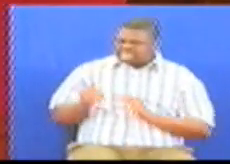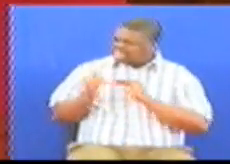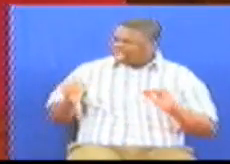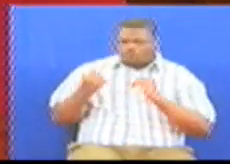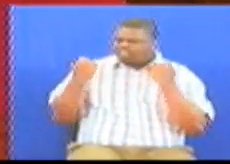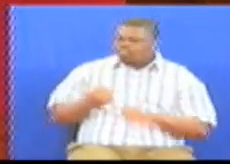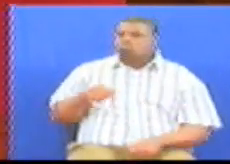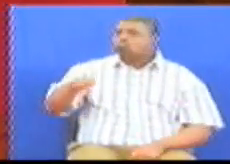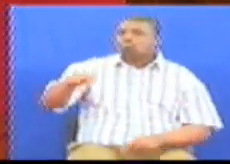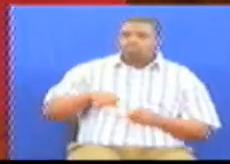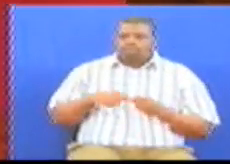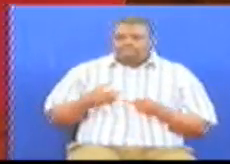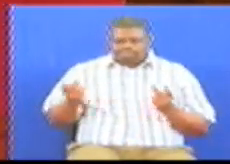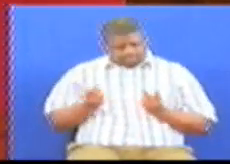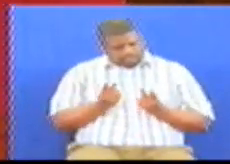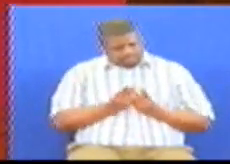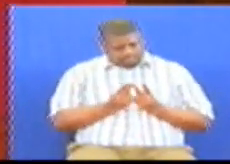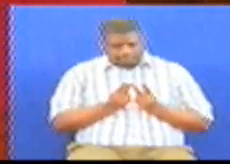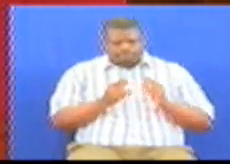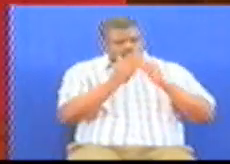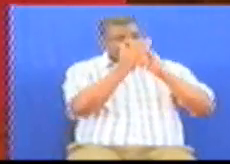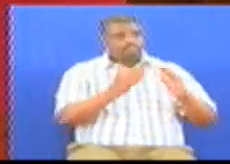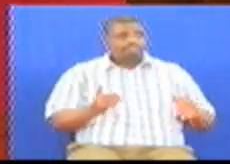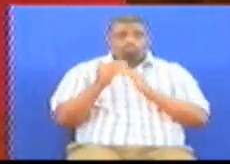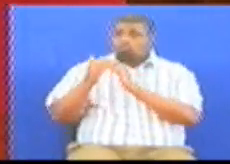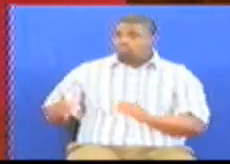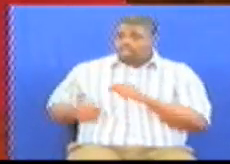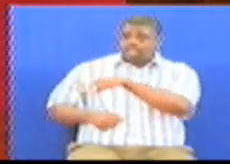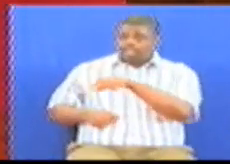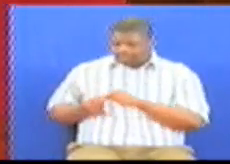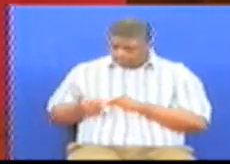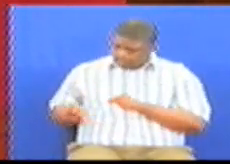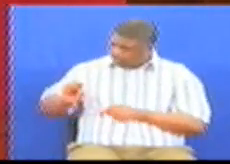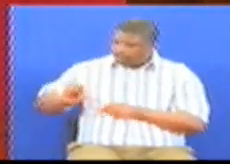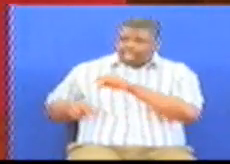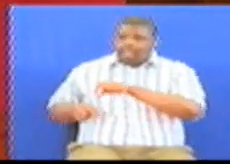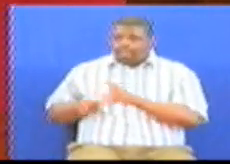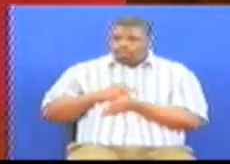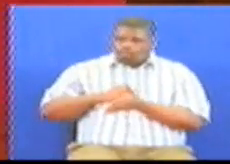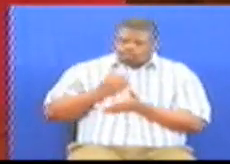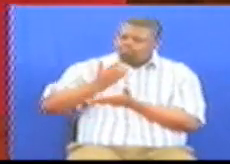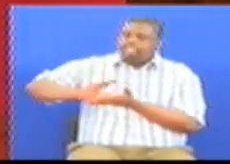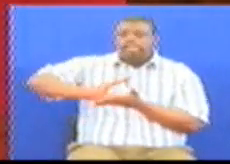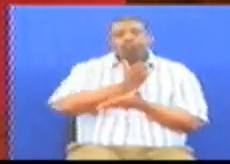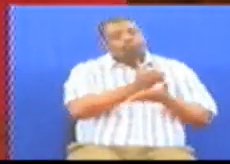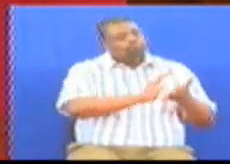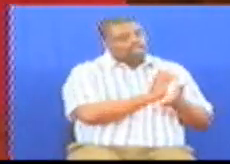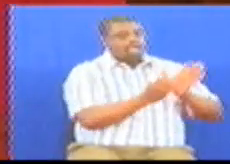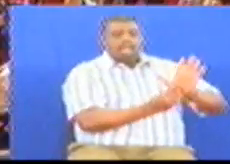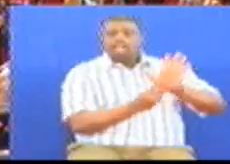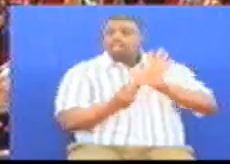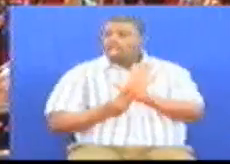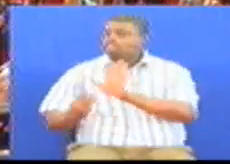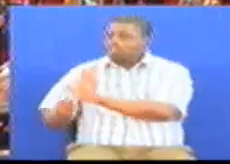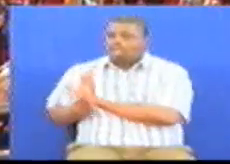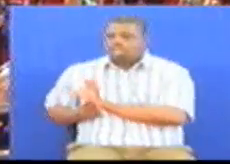mheshimiwa. Vile vile habari ya maboma ya maabara, vile vile wamegawa na 8 kila halmashauri. Kuna